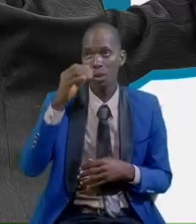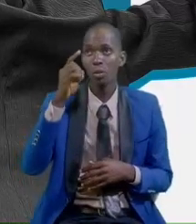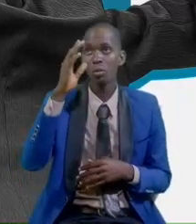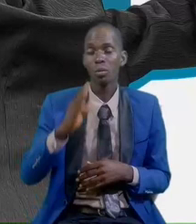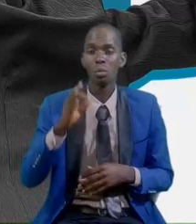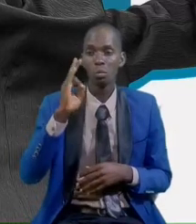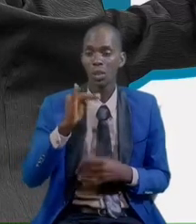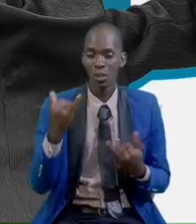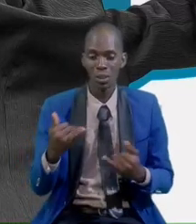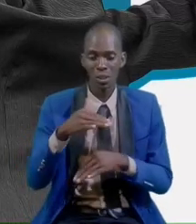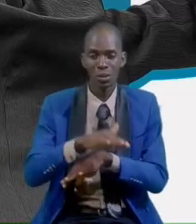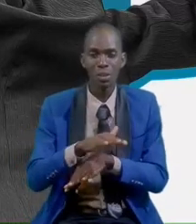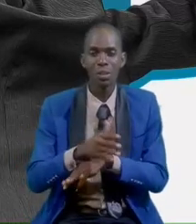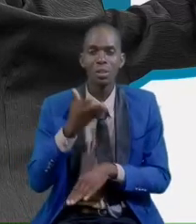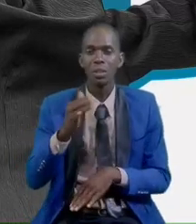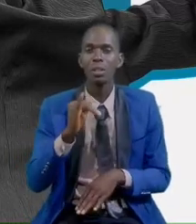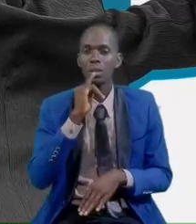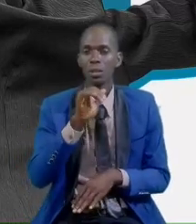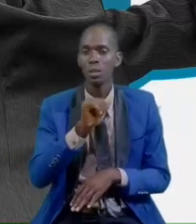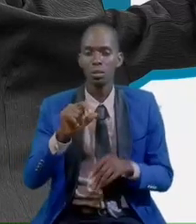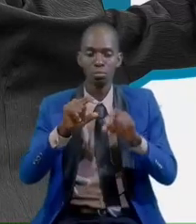soir, il y a un lien